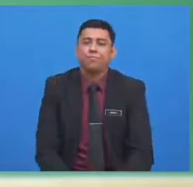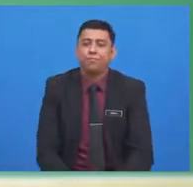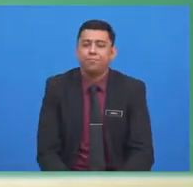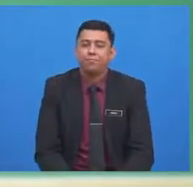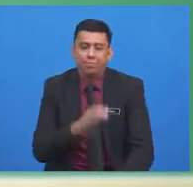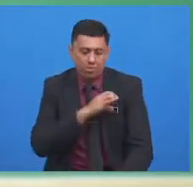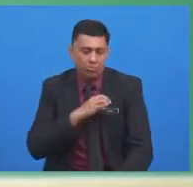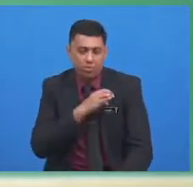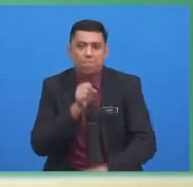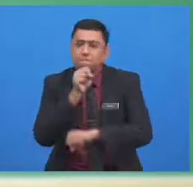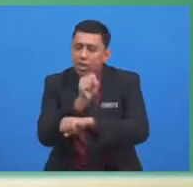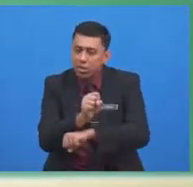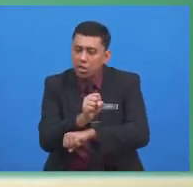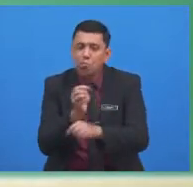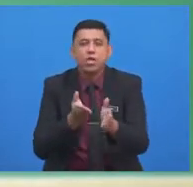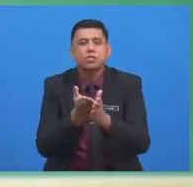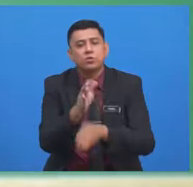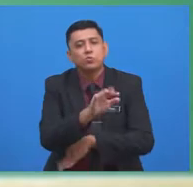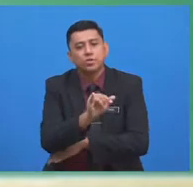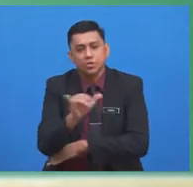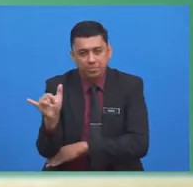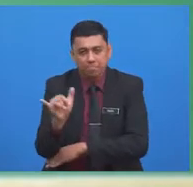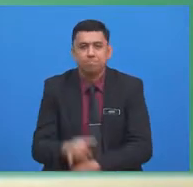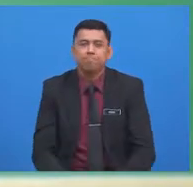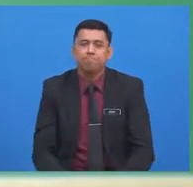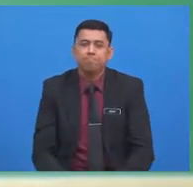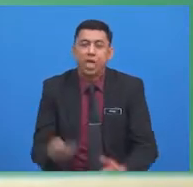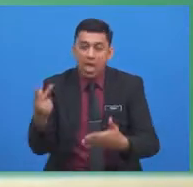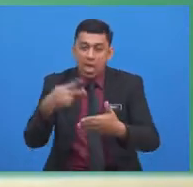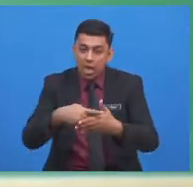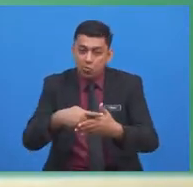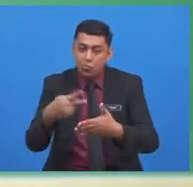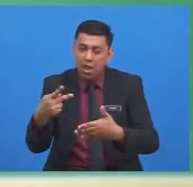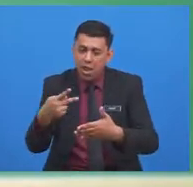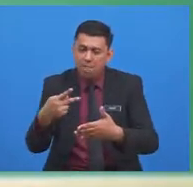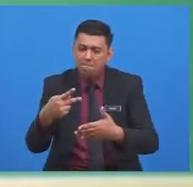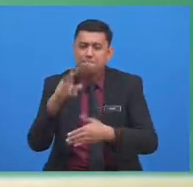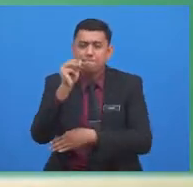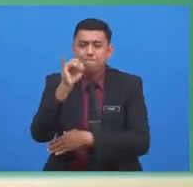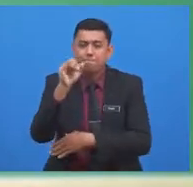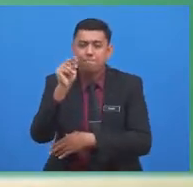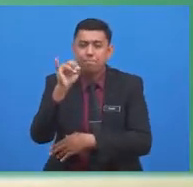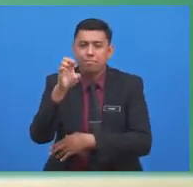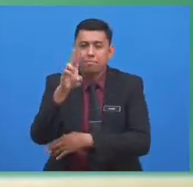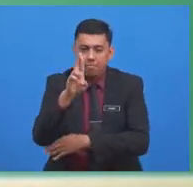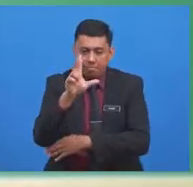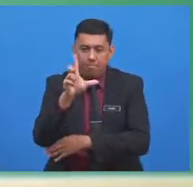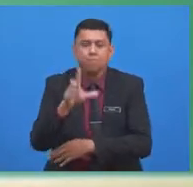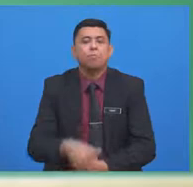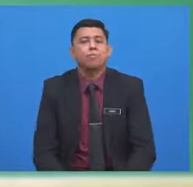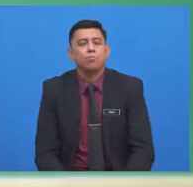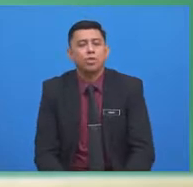Ciri batuan seterusnya ialah kandungan mineral. Kandungan mineral yang terdapat dalam